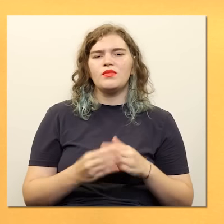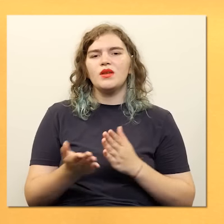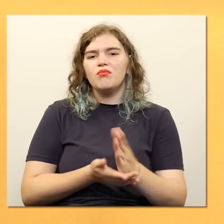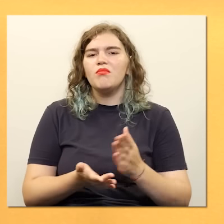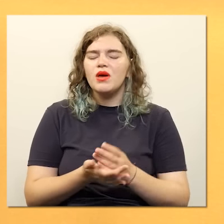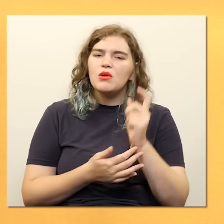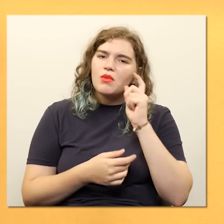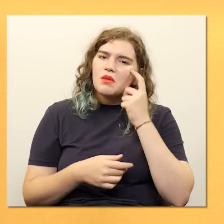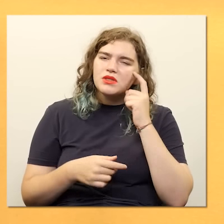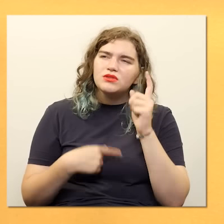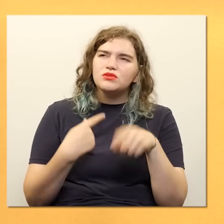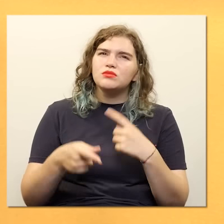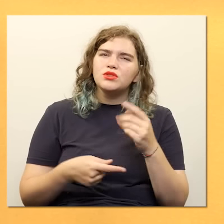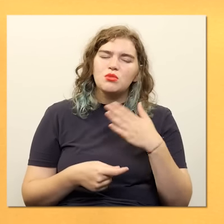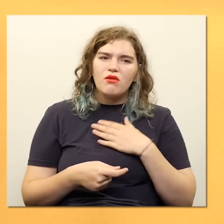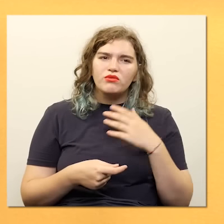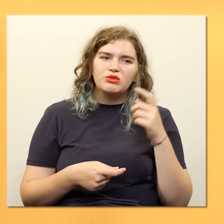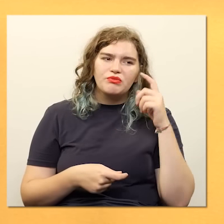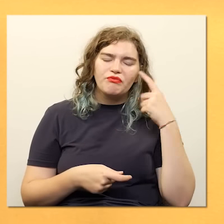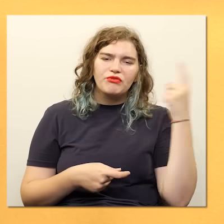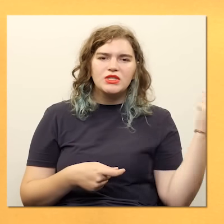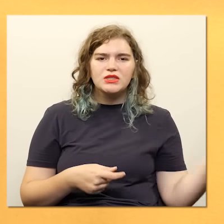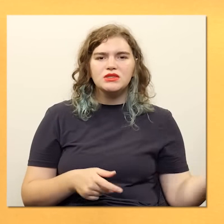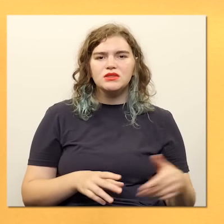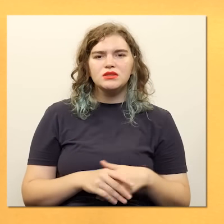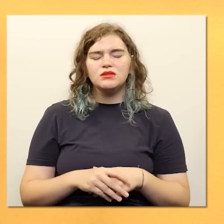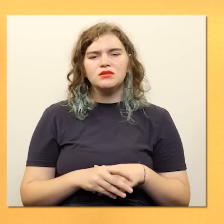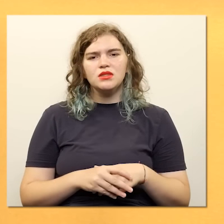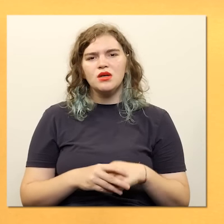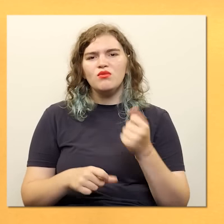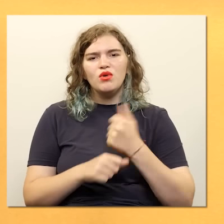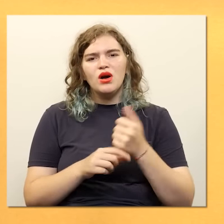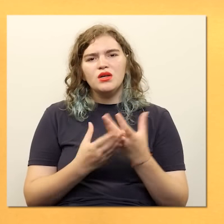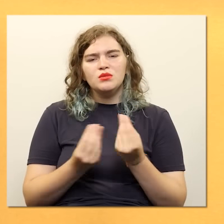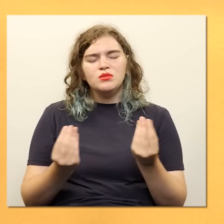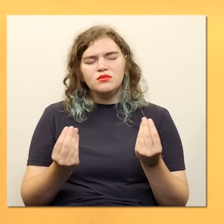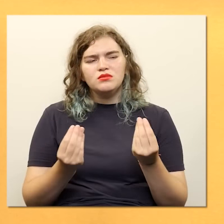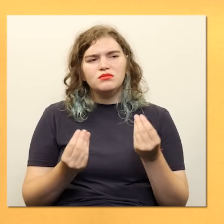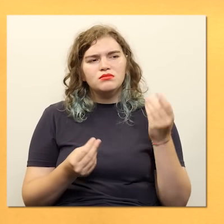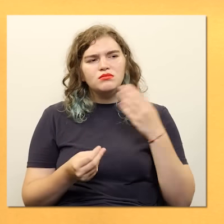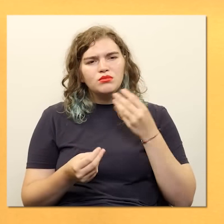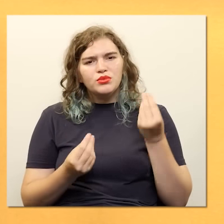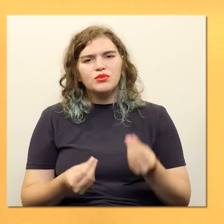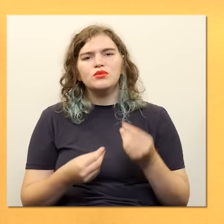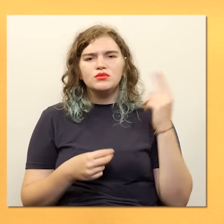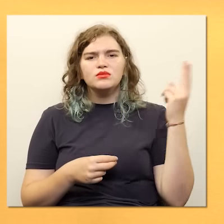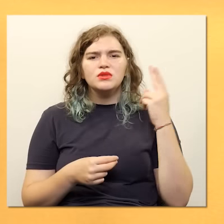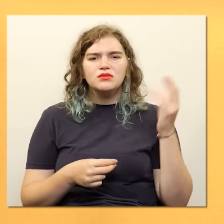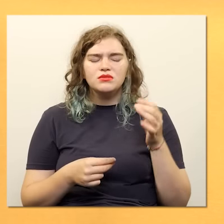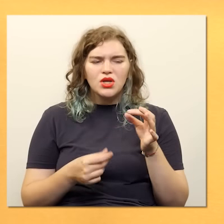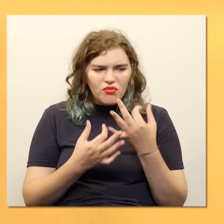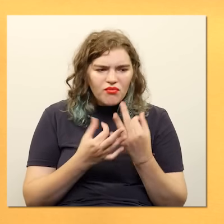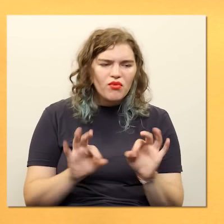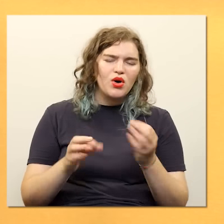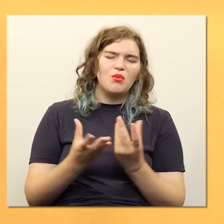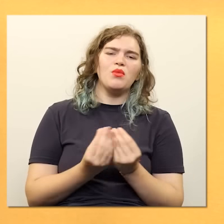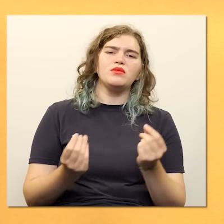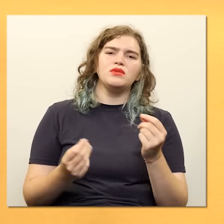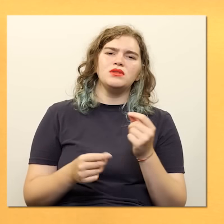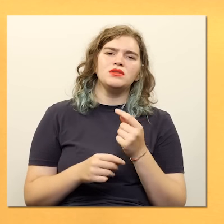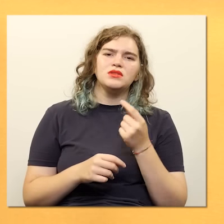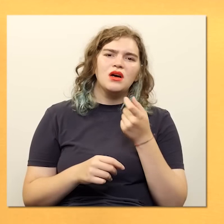gândit, după ce am avut lucrarea asta, visul ăsta, m-am gândit cât de bun a fost Domnul cu mine, că m-a îngăduit atâția